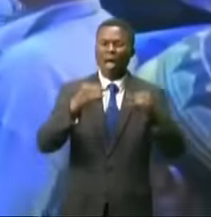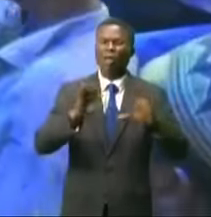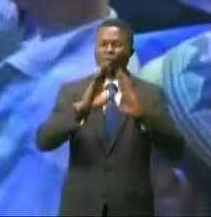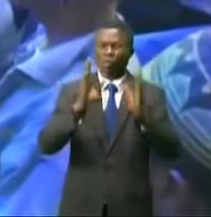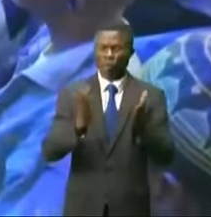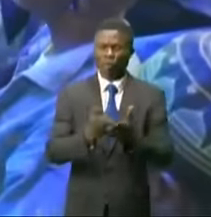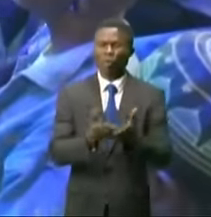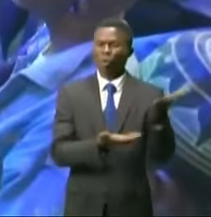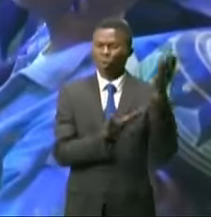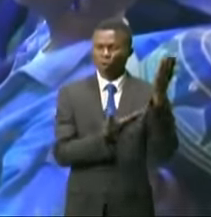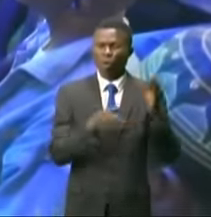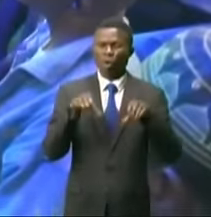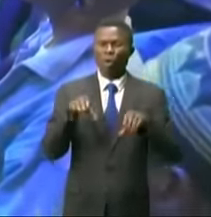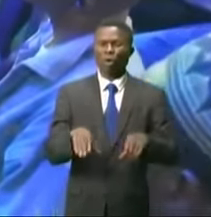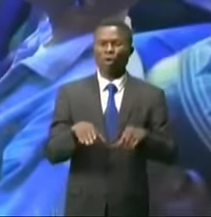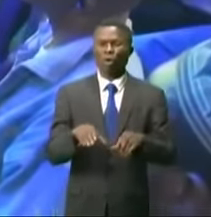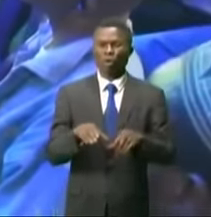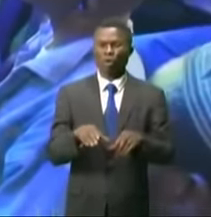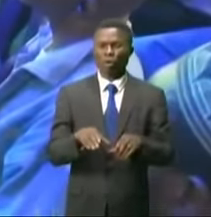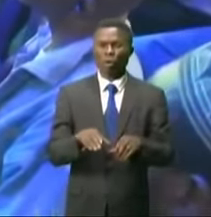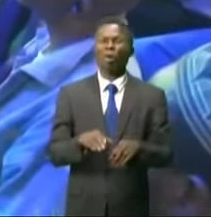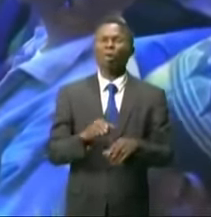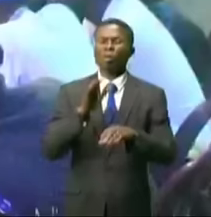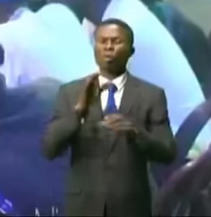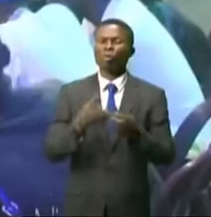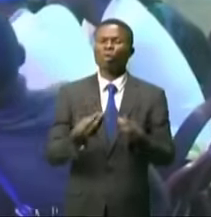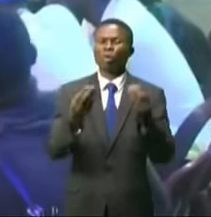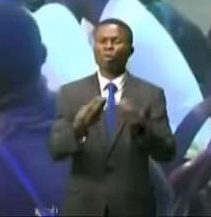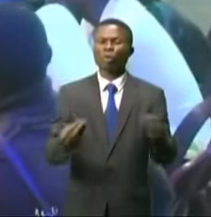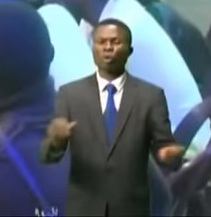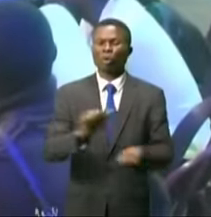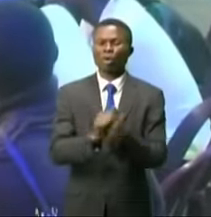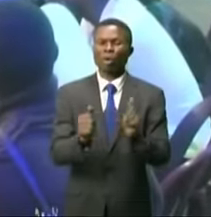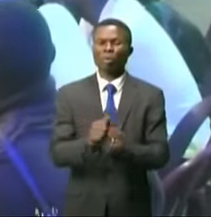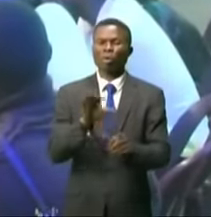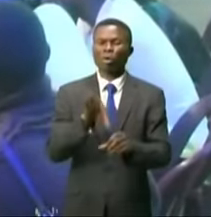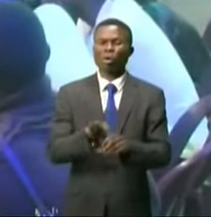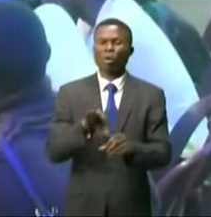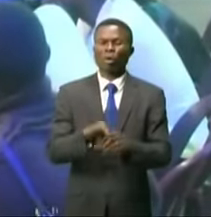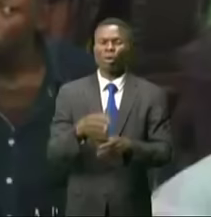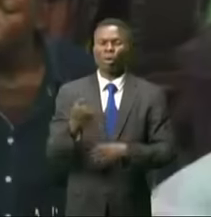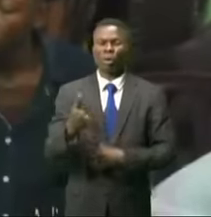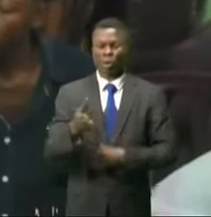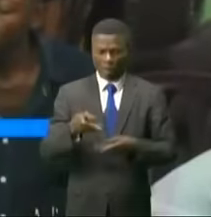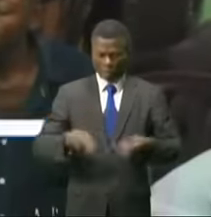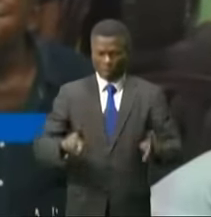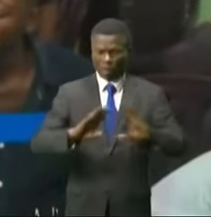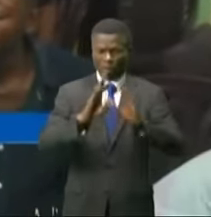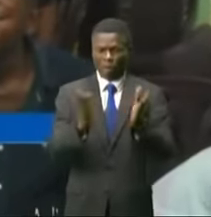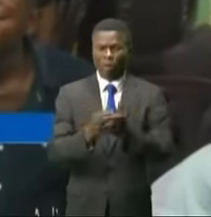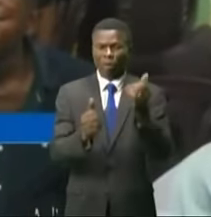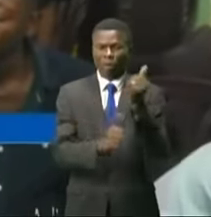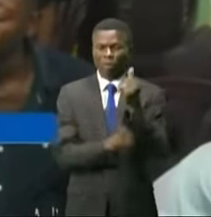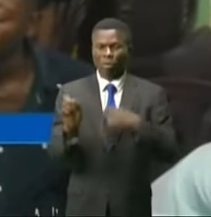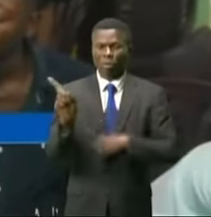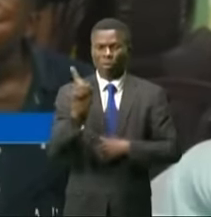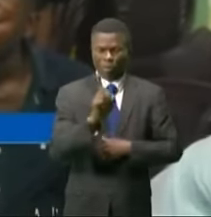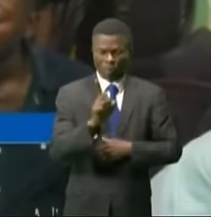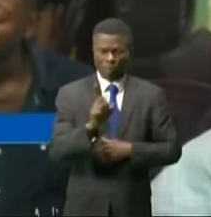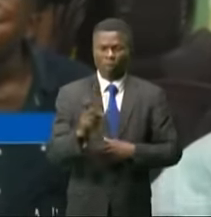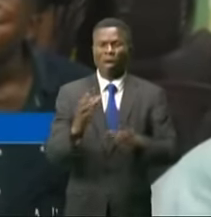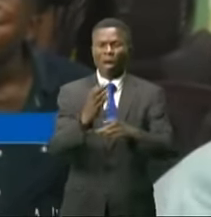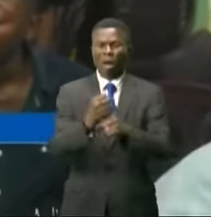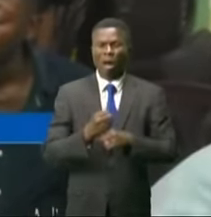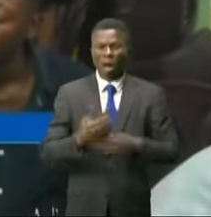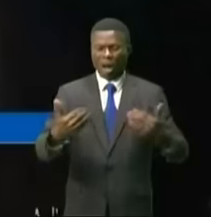Congolais en vue de répondre à toutes leurs préoccupations pour une bonne gouvernance afin de permettre à tout un chacun de jouir de ses droits. Et